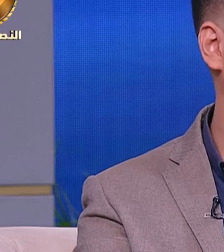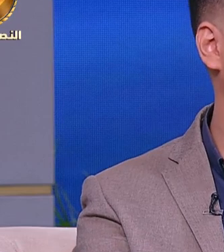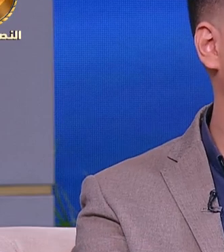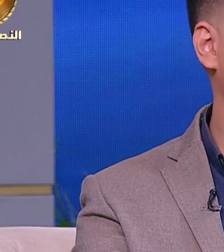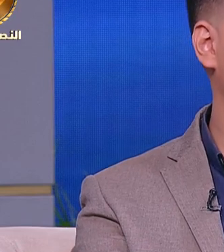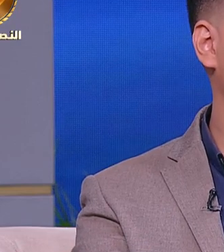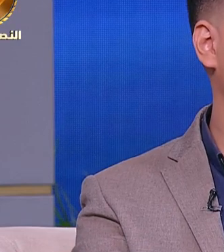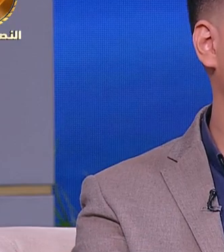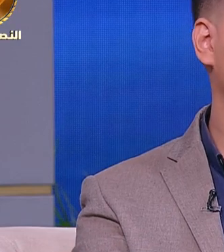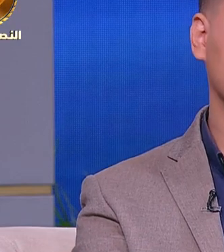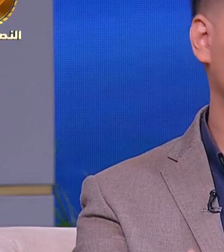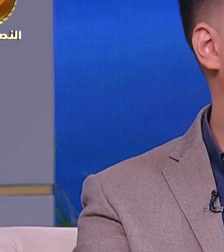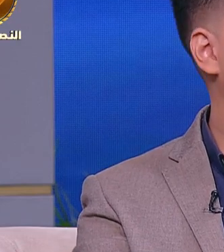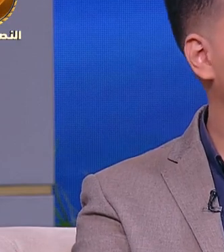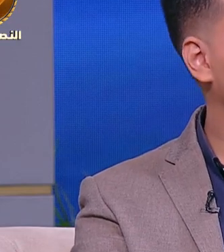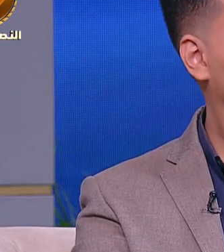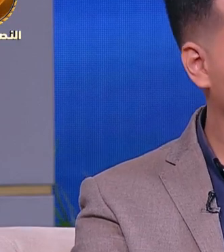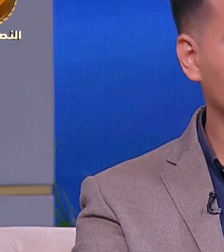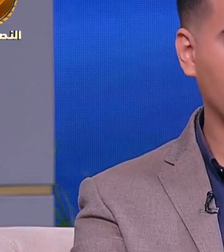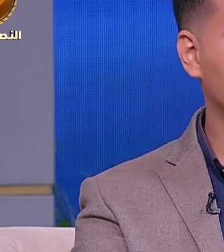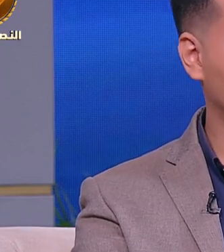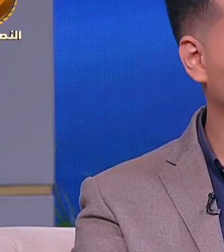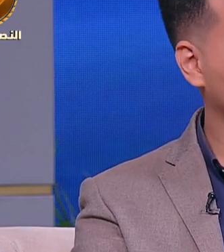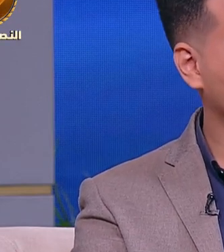يدعم الموضوع بس ده بالنسبه لموضوع البرنامج